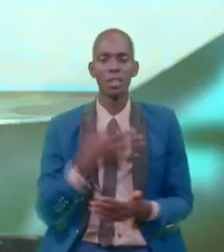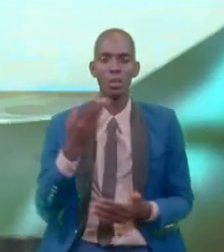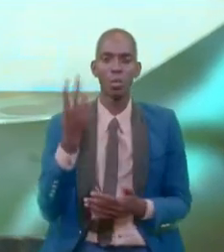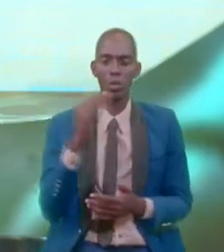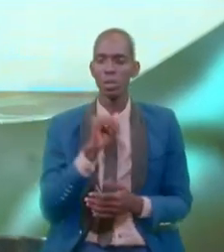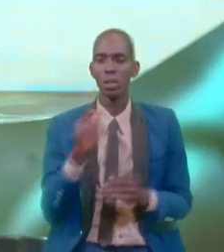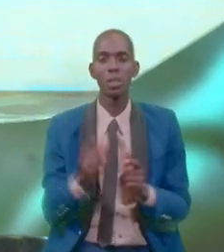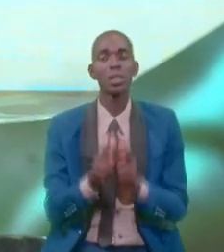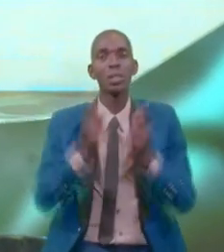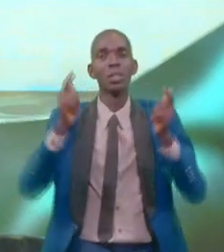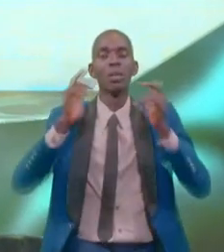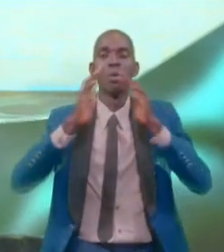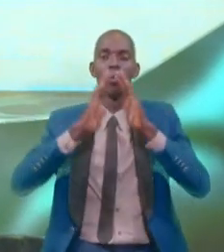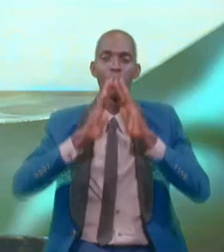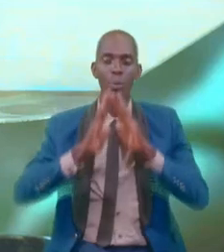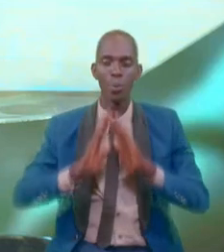41.